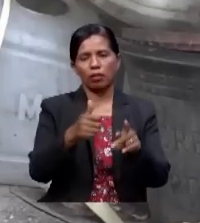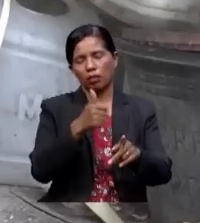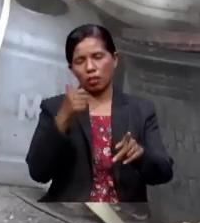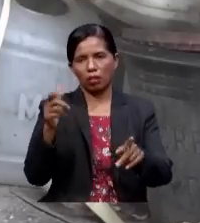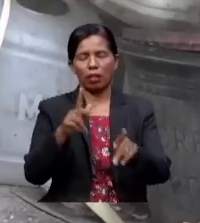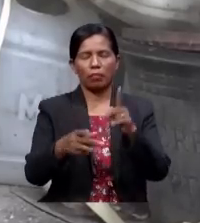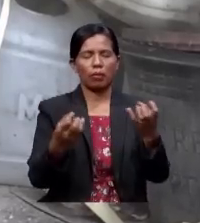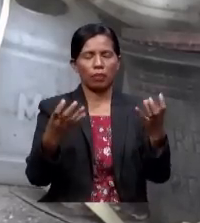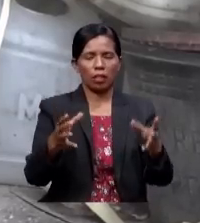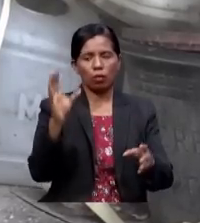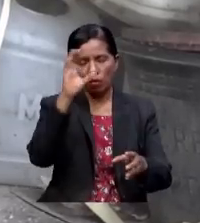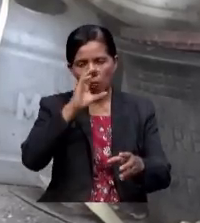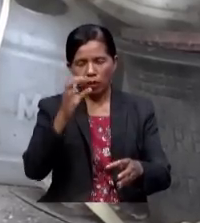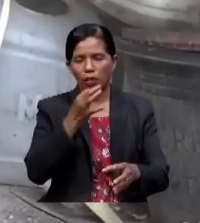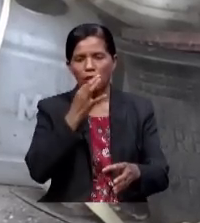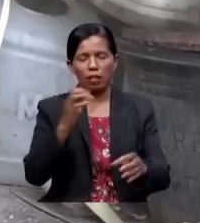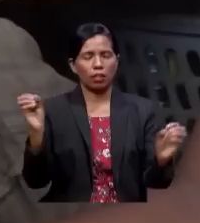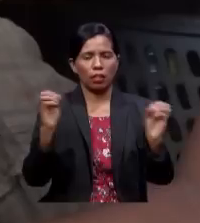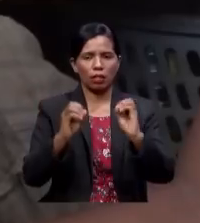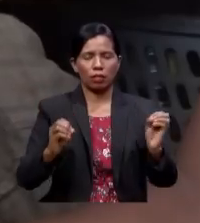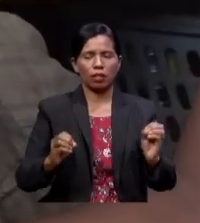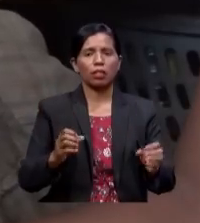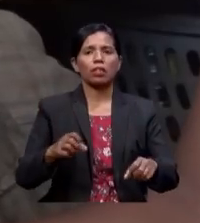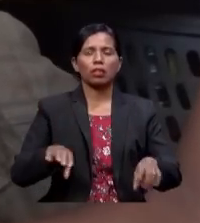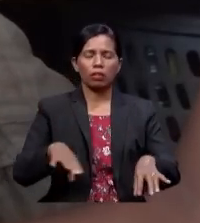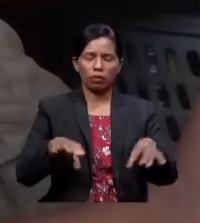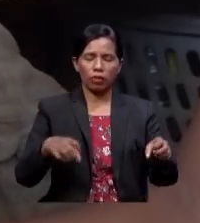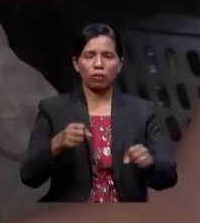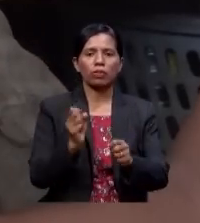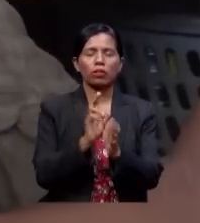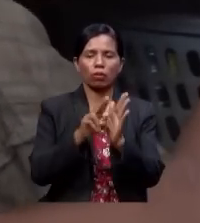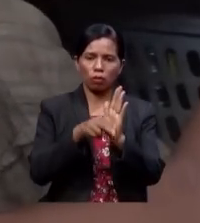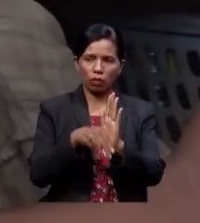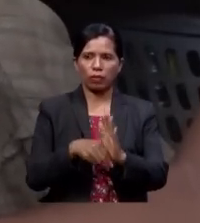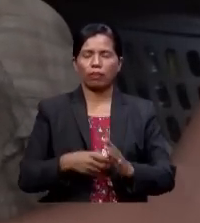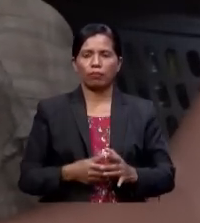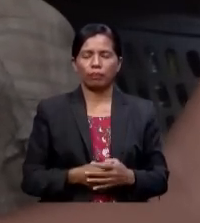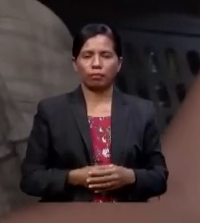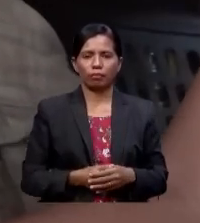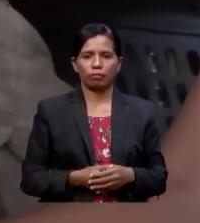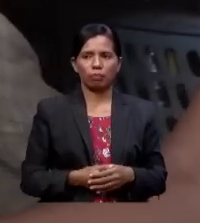hetang maske esforsu husi oras ba oras. Hei,